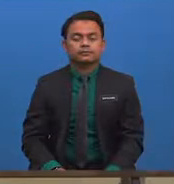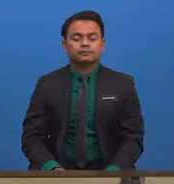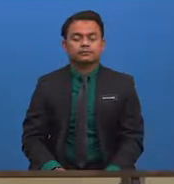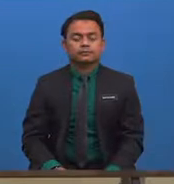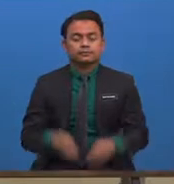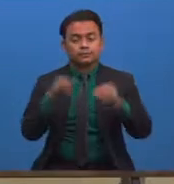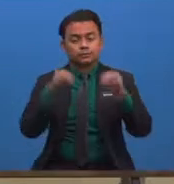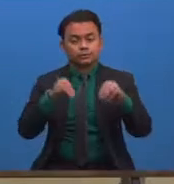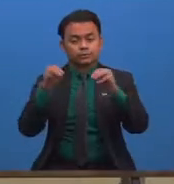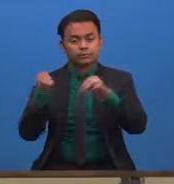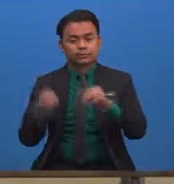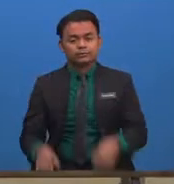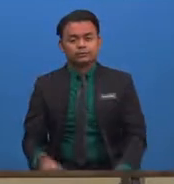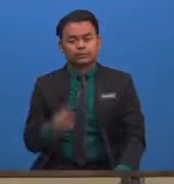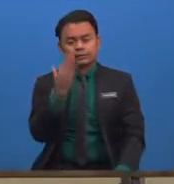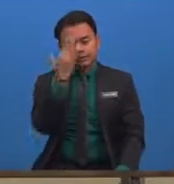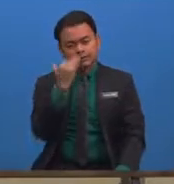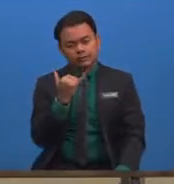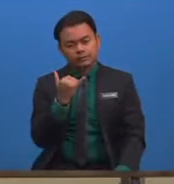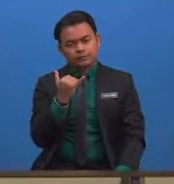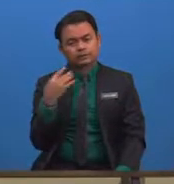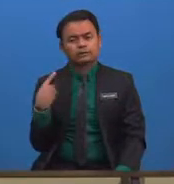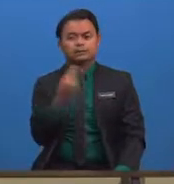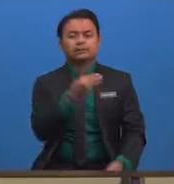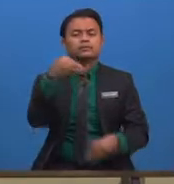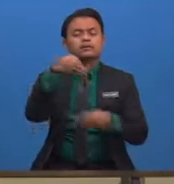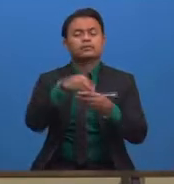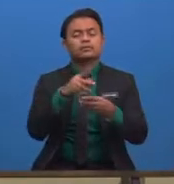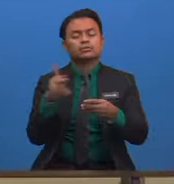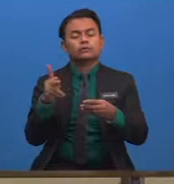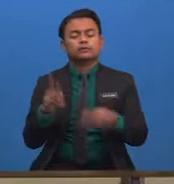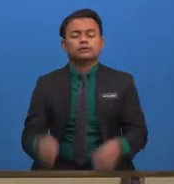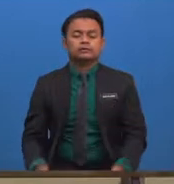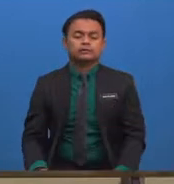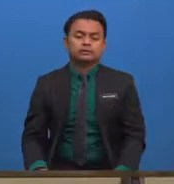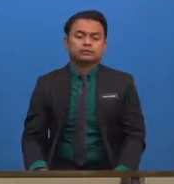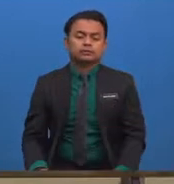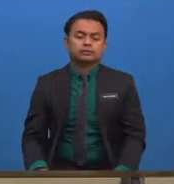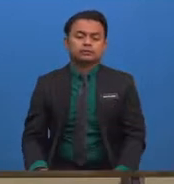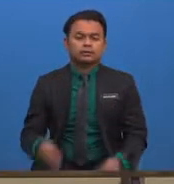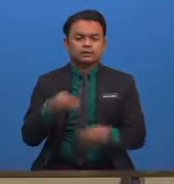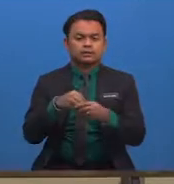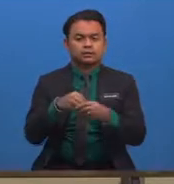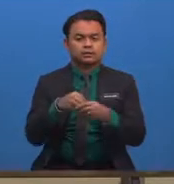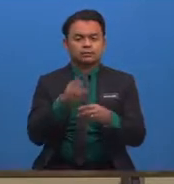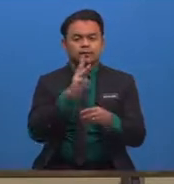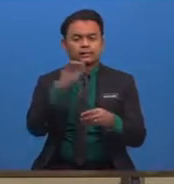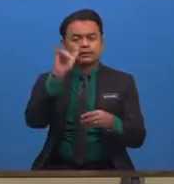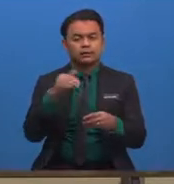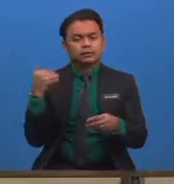Murid-murid, mengapakah kita masukkan kacang ke dalam air berais?